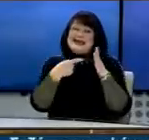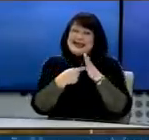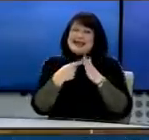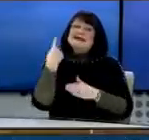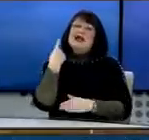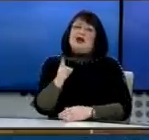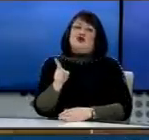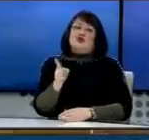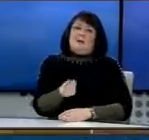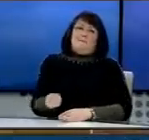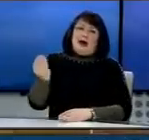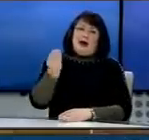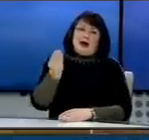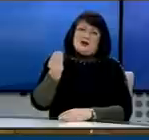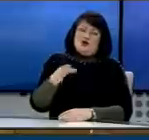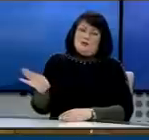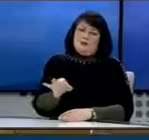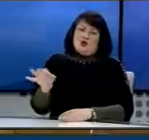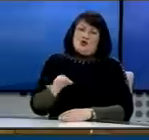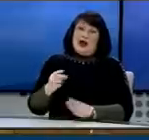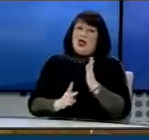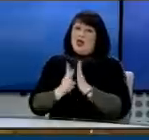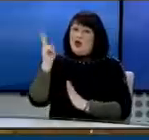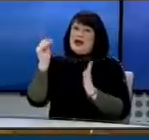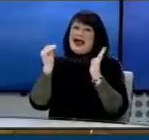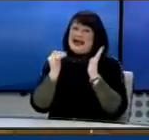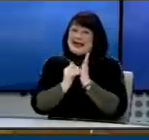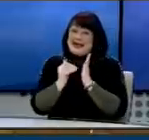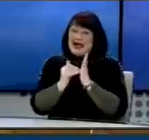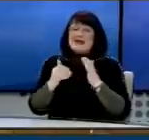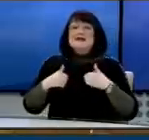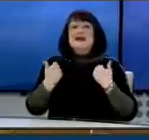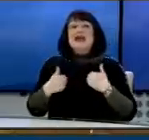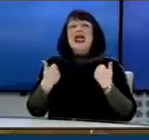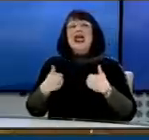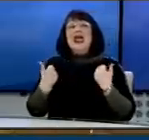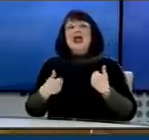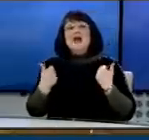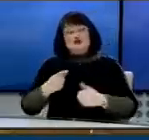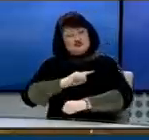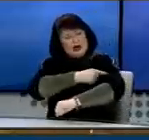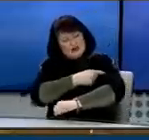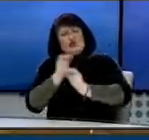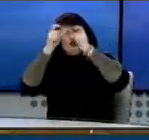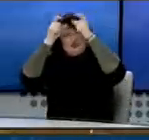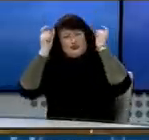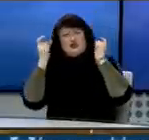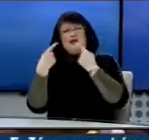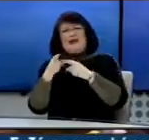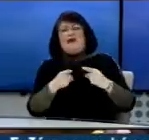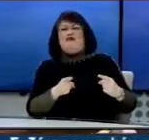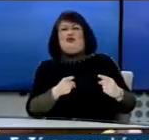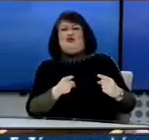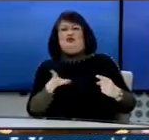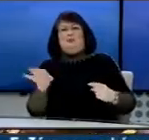1.100 και έχουμε προσλάβει 12.000 νέους επαγγελματίες υγείας στο σύστημα.